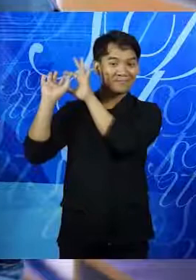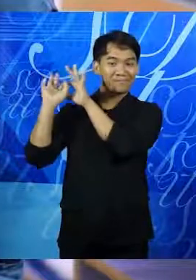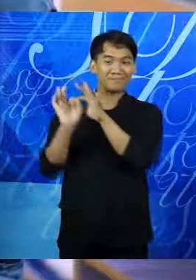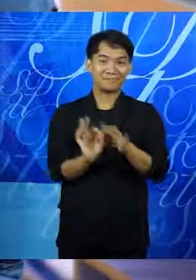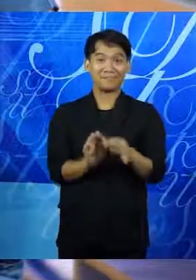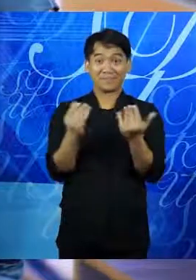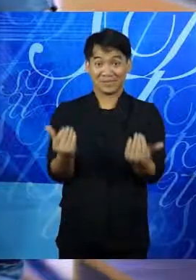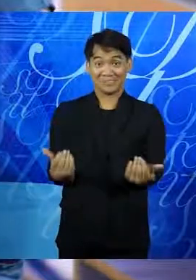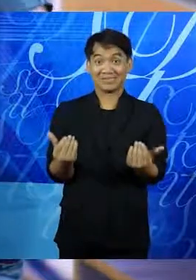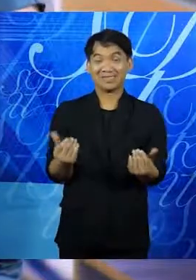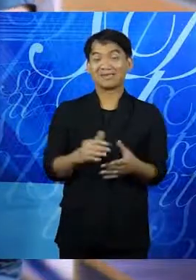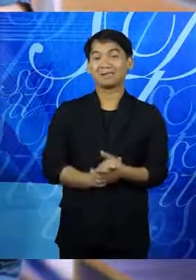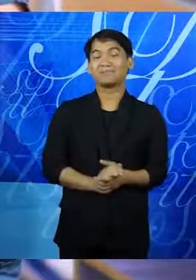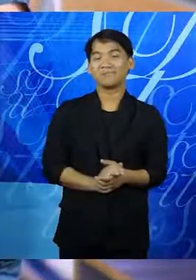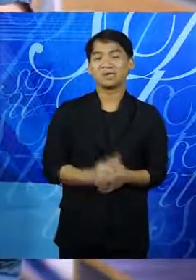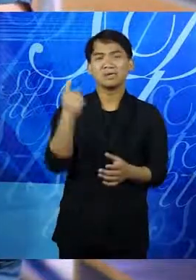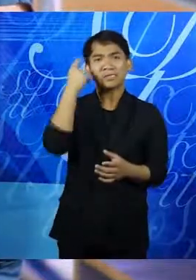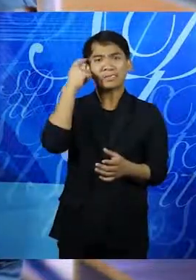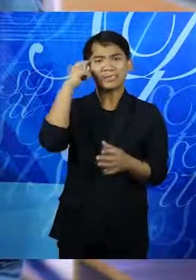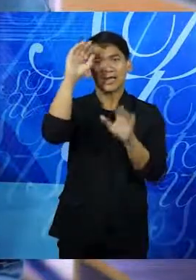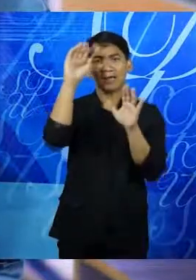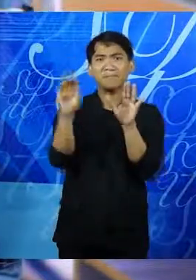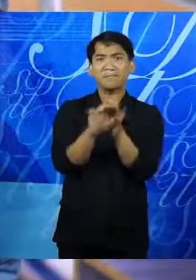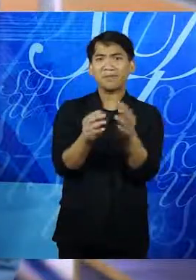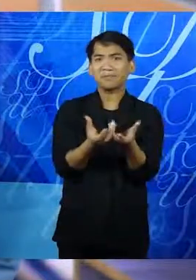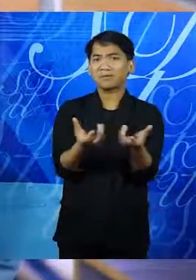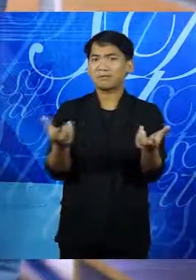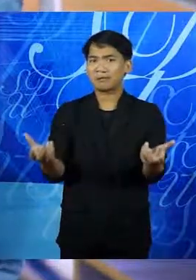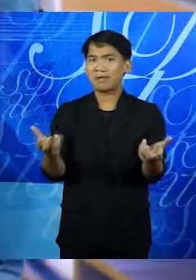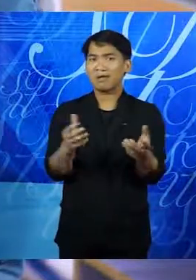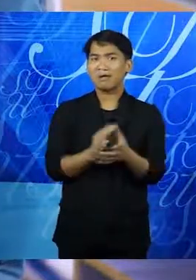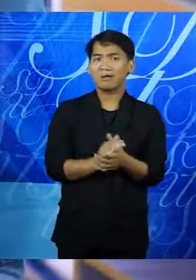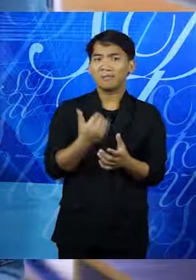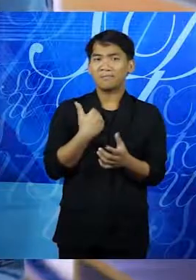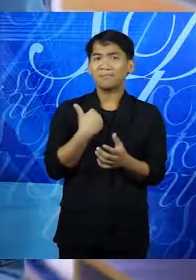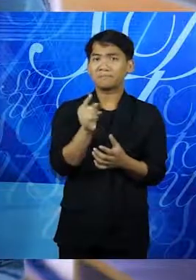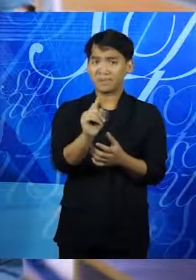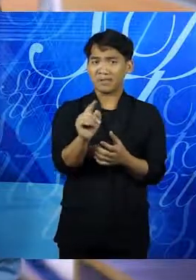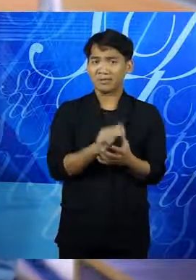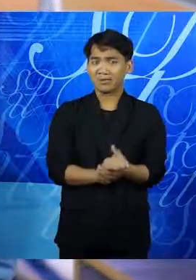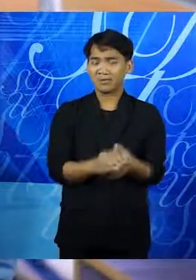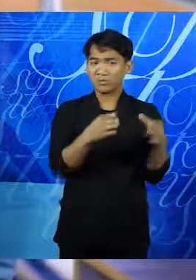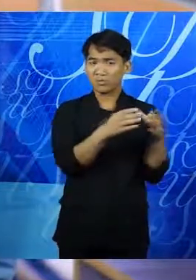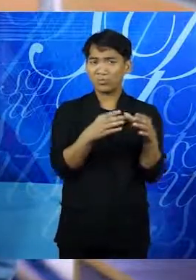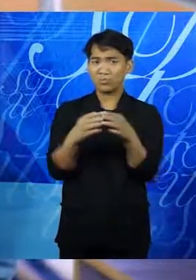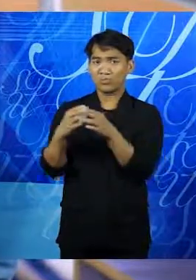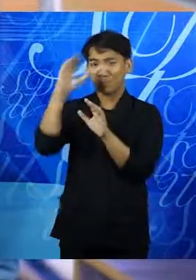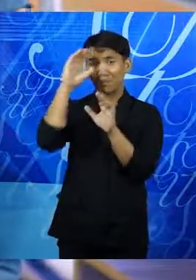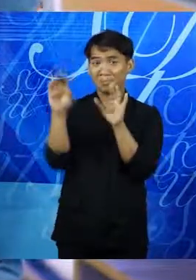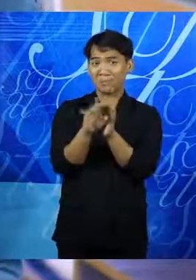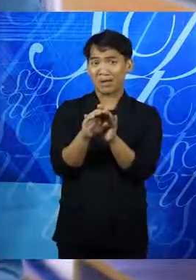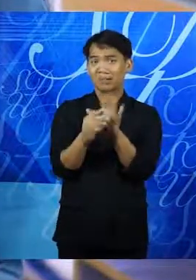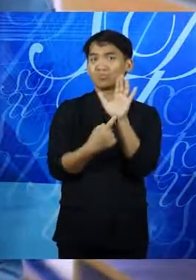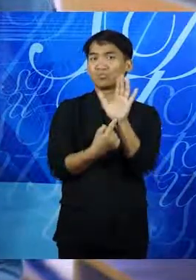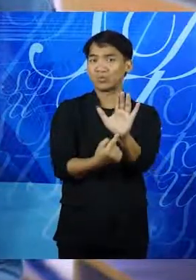3คือการแยกแยะภาพเด็กก็จะสามารถแยกแยะภาพได้หมดแล้วนะคะในนี้ก็จะจัดหมวดหมู่ภาพเรียบร้อยแล้วไม่ว่